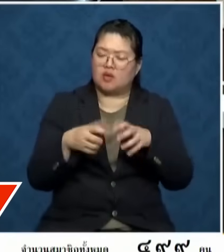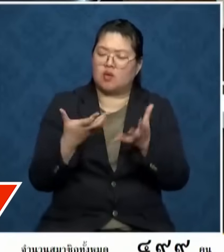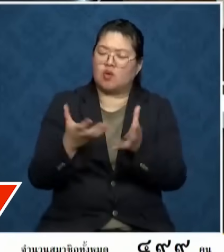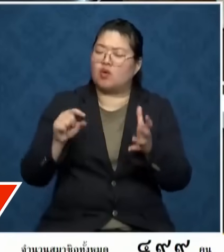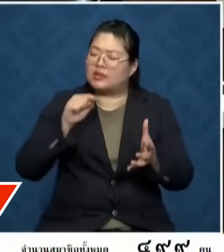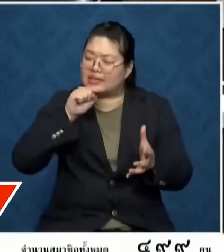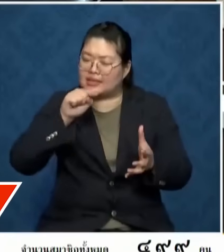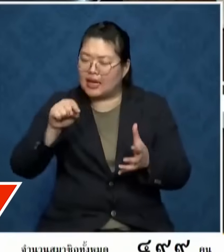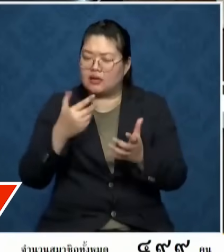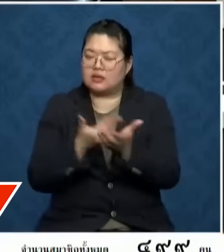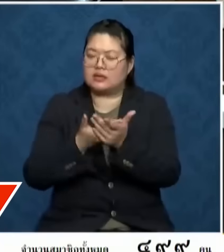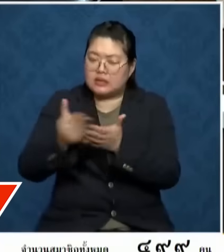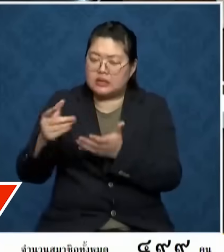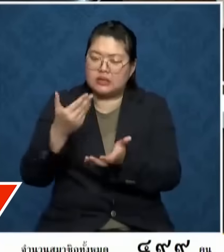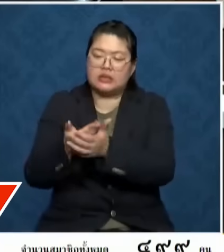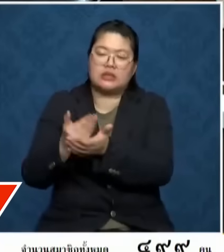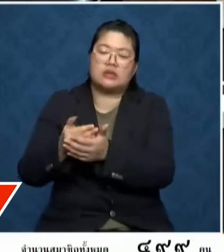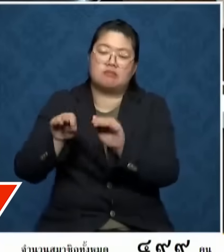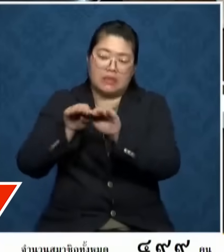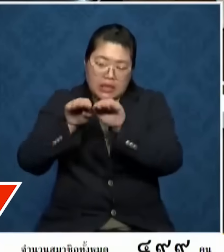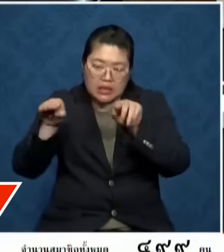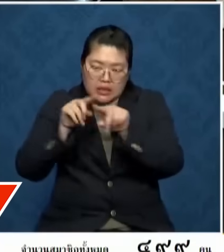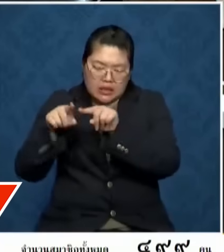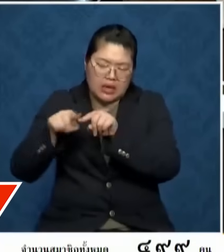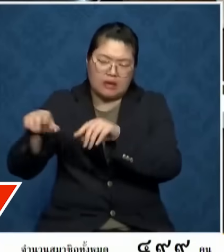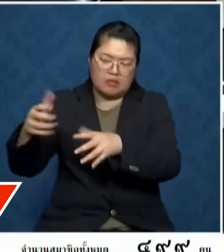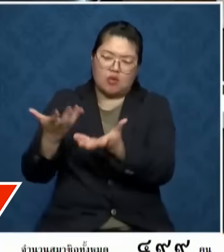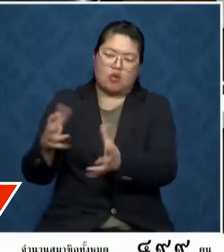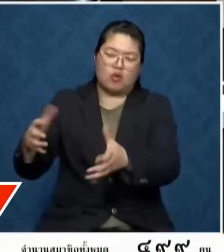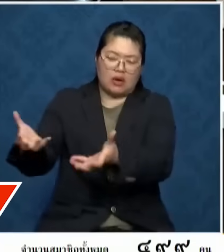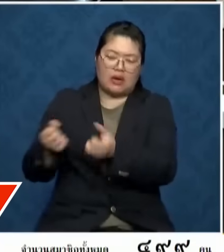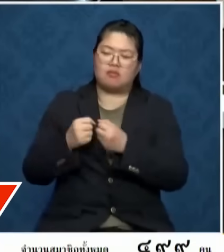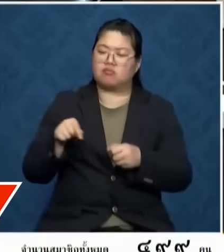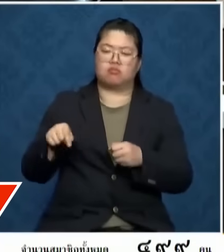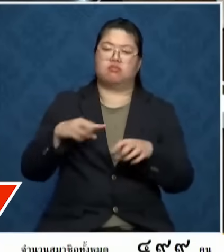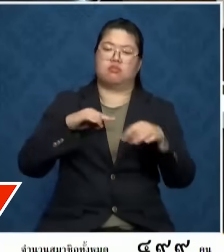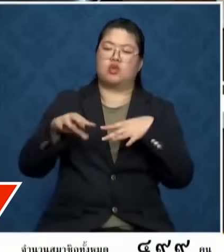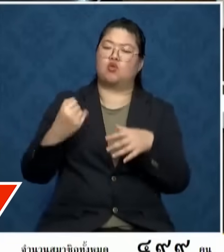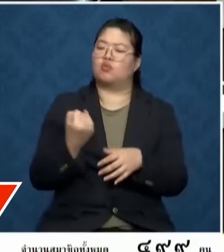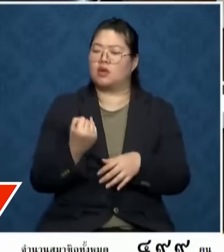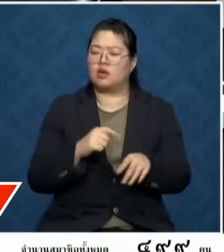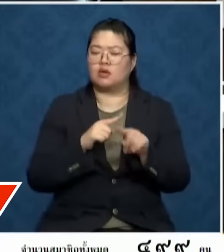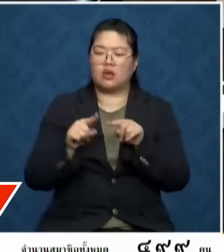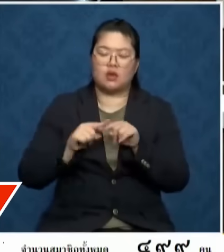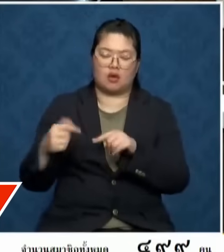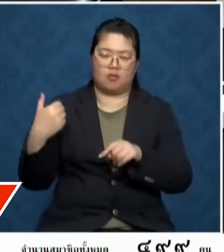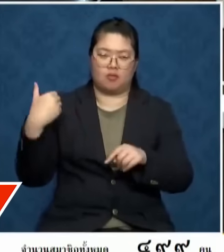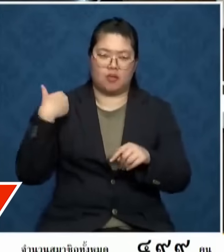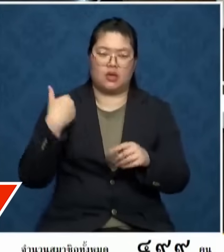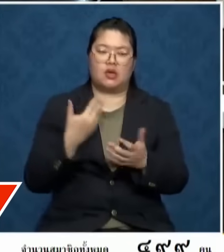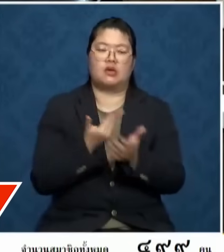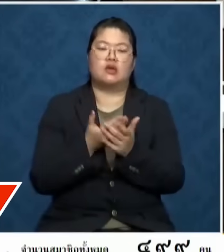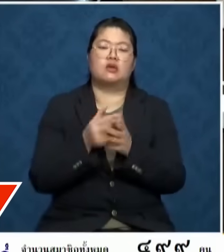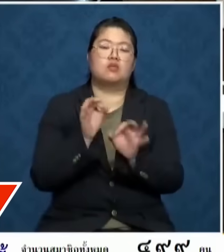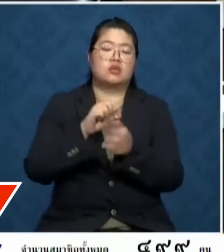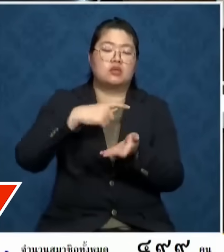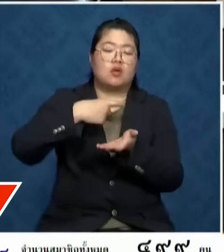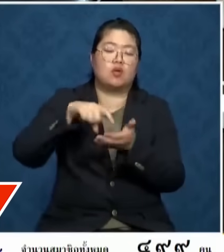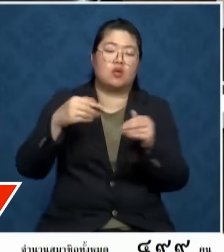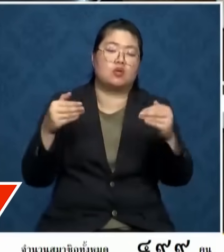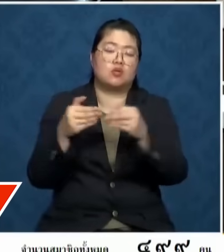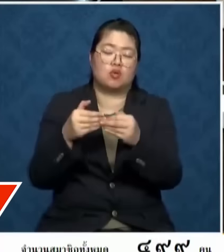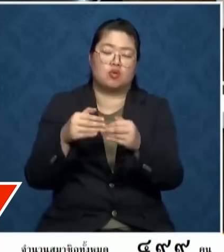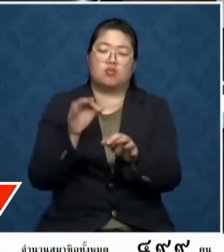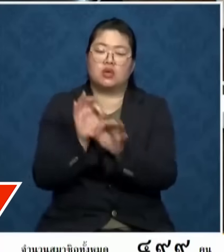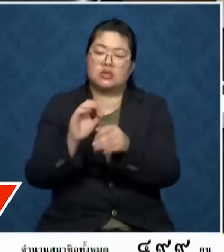กันแต่ว่าปรากฏการณ์ของการใช้บัญชีม้าก็คือนะครับโอนเข้าไปสู่บัญชีแทนที่จะโอนเข้าไปบัญชีของ